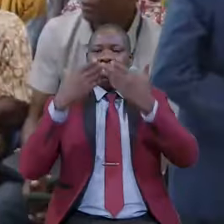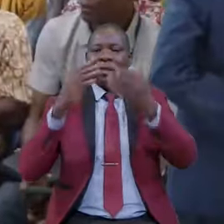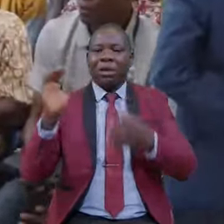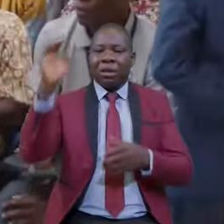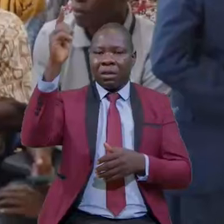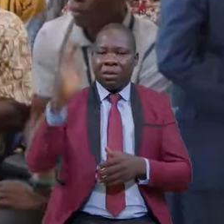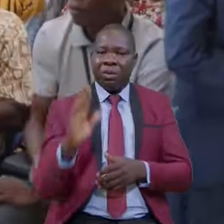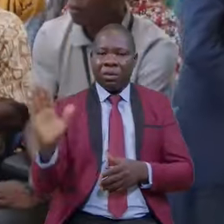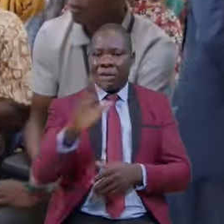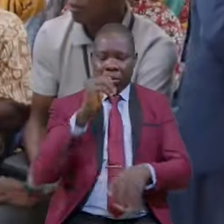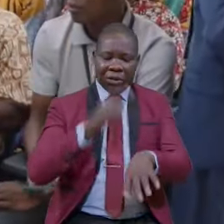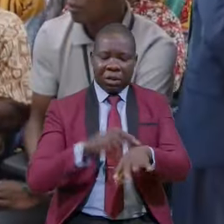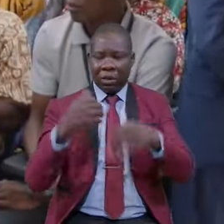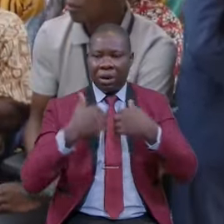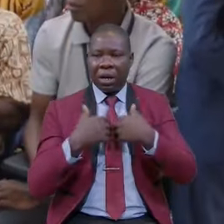maintenant.